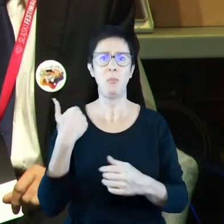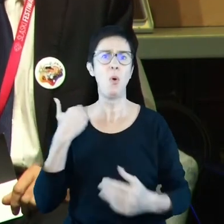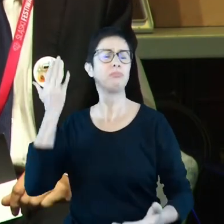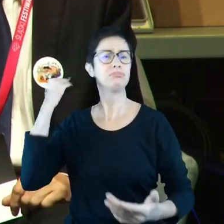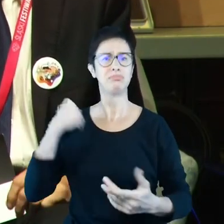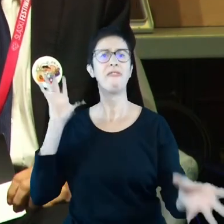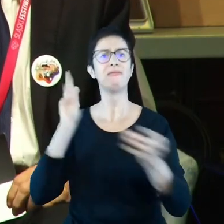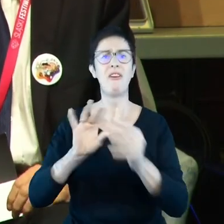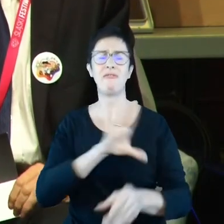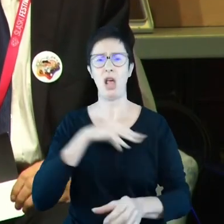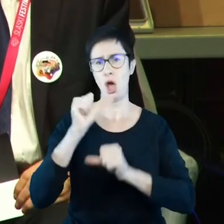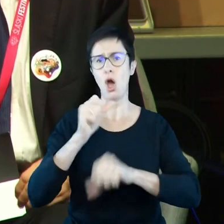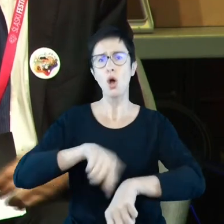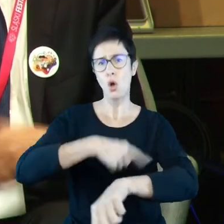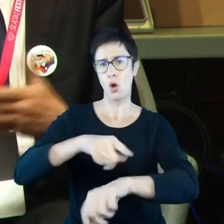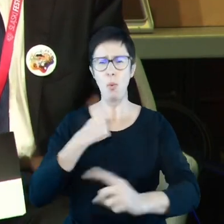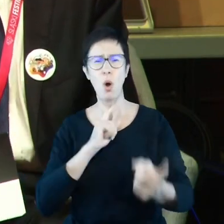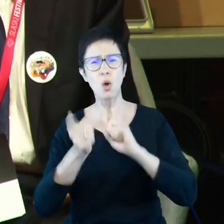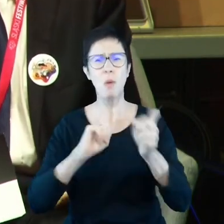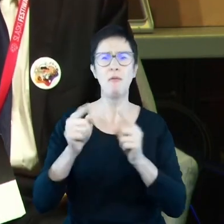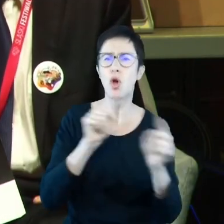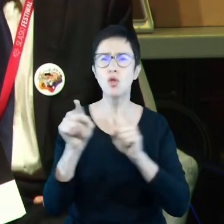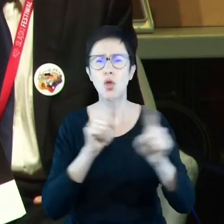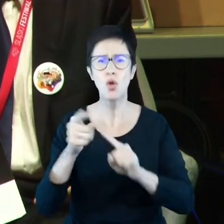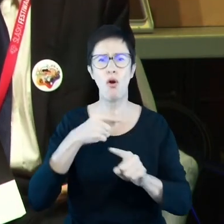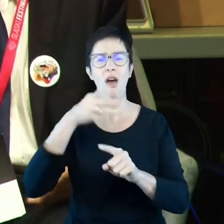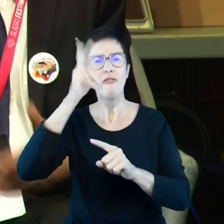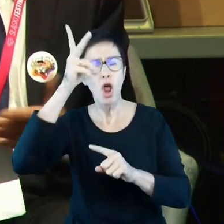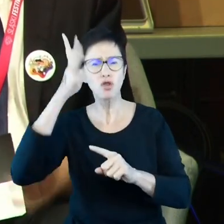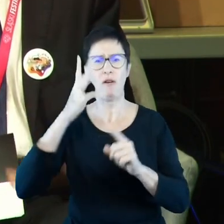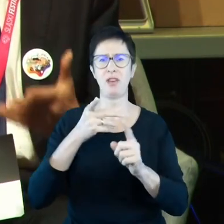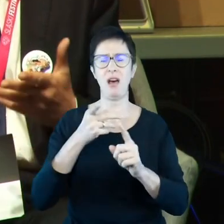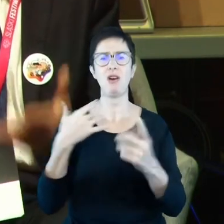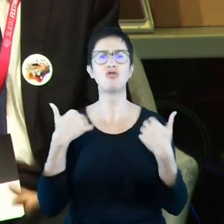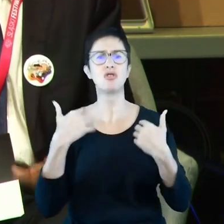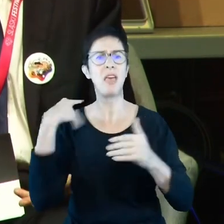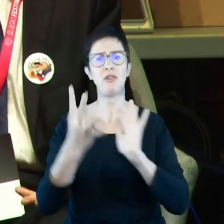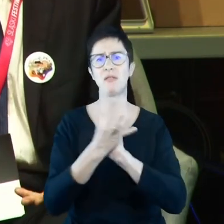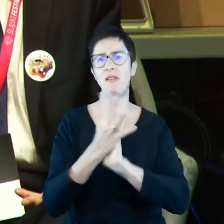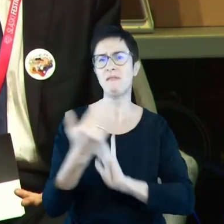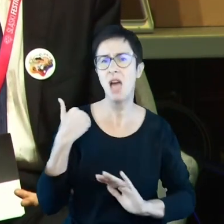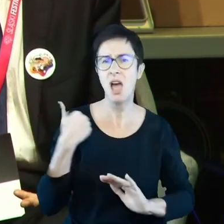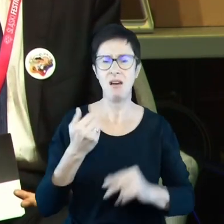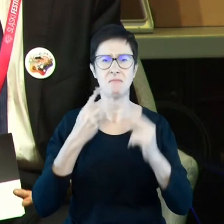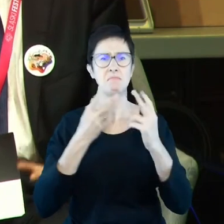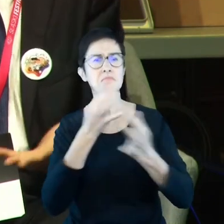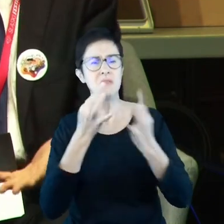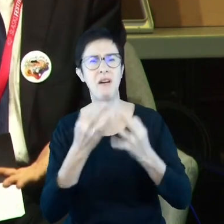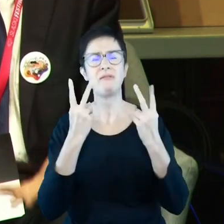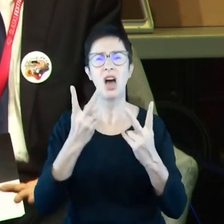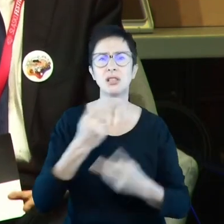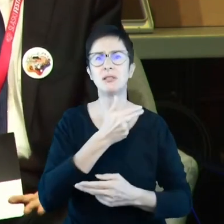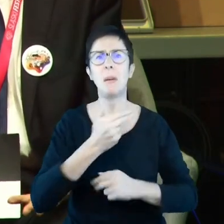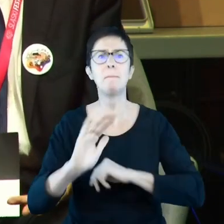profesorem Knapikiem na temat filozofii egzystencjalnej XIX-wiecznej i pewnych pytań, takich elementarnych pytań o